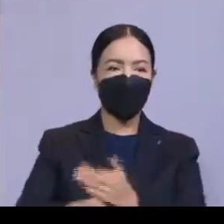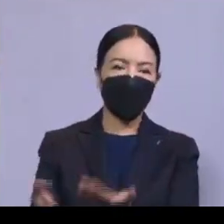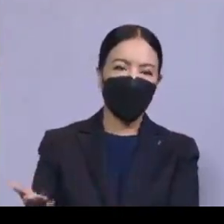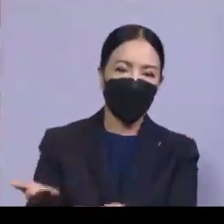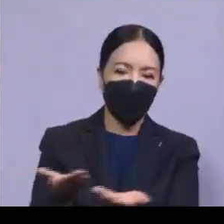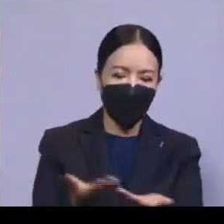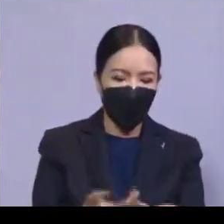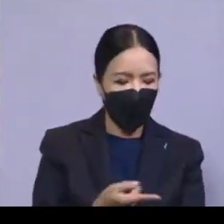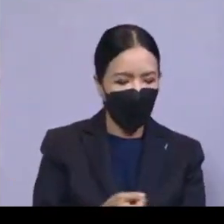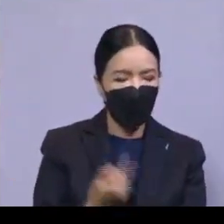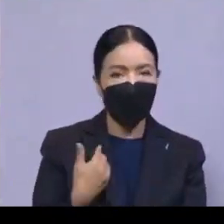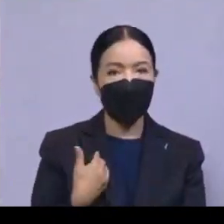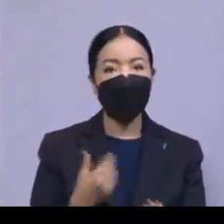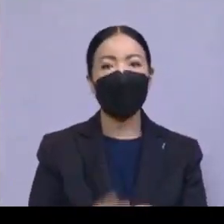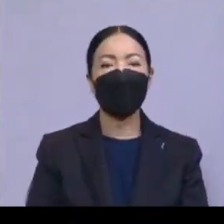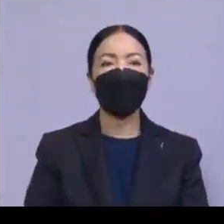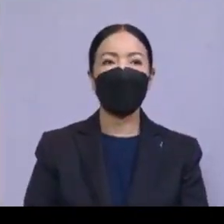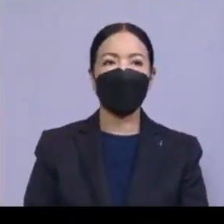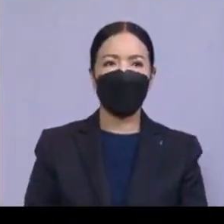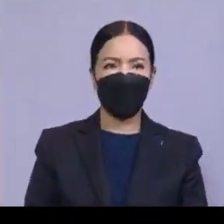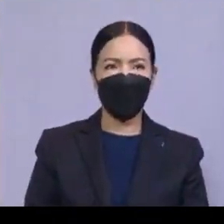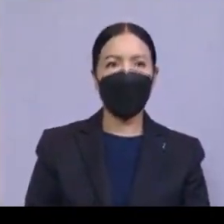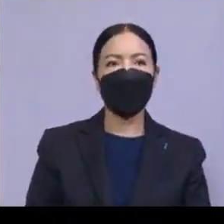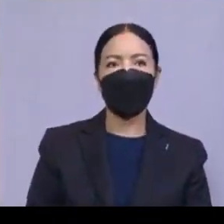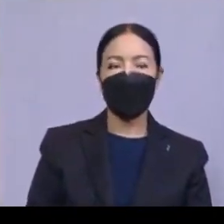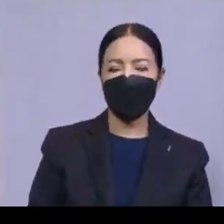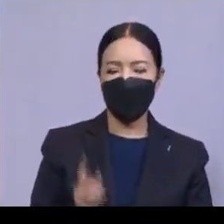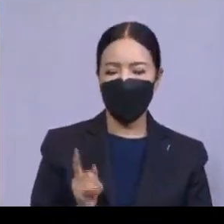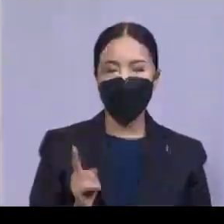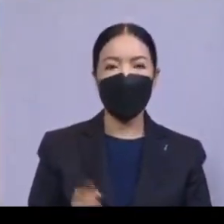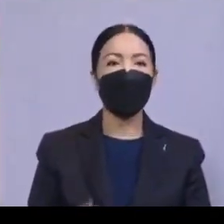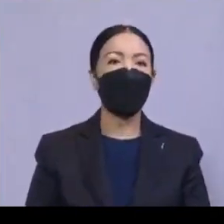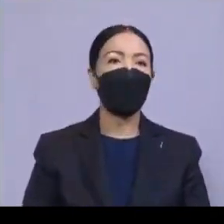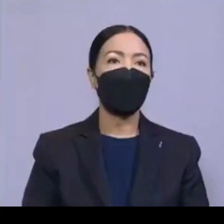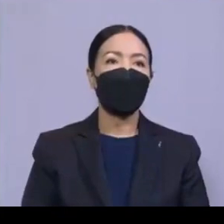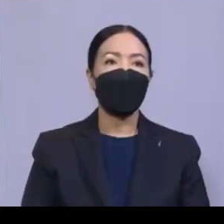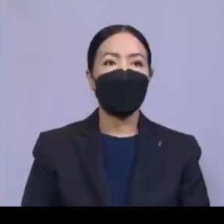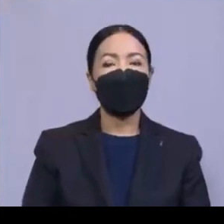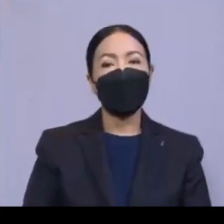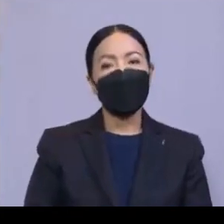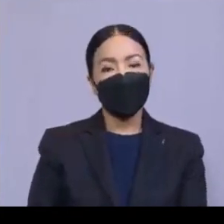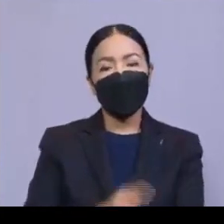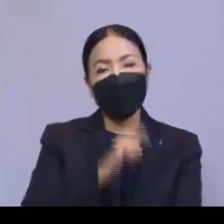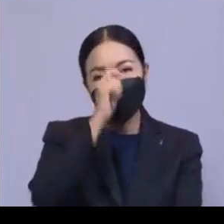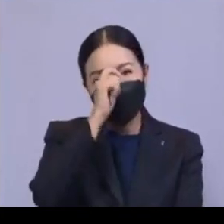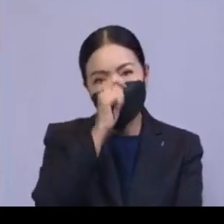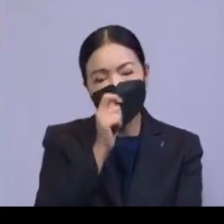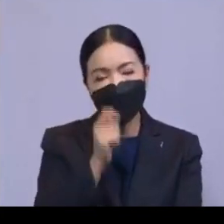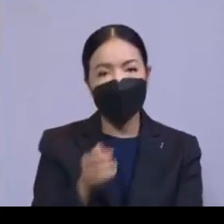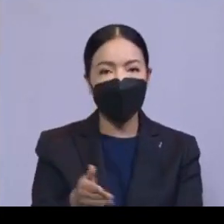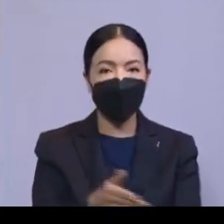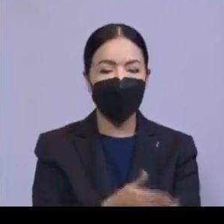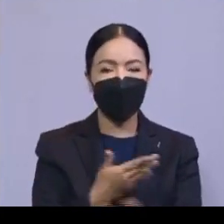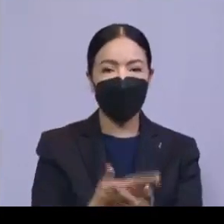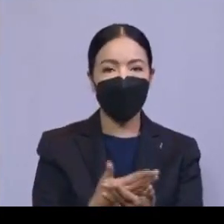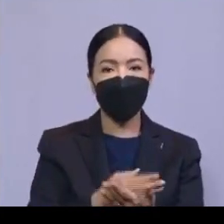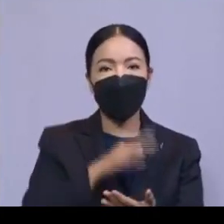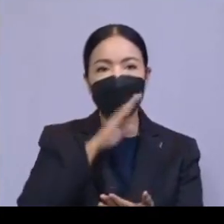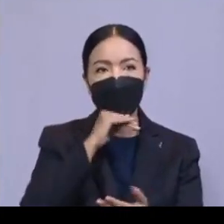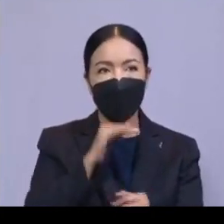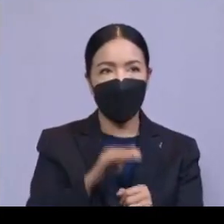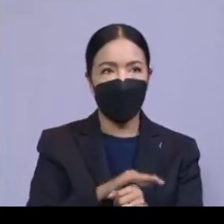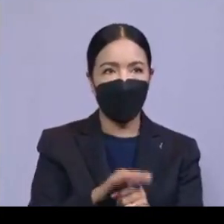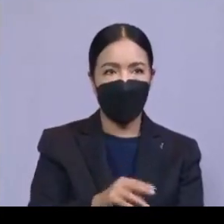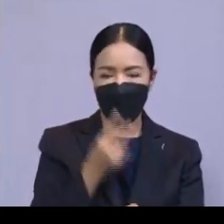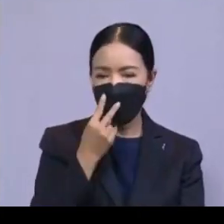ที่แจ้งเรียบร้อยแล้วไม่ได้เข้าข่ายว่าแจ้งความเพชรด้วยเป็นเอกสารจริงด้วยค่ะด้วยความเคารพนะคะคือก่อนหน้านี้ที่ราคาหมูไม่แพง